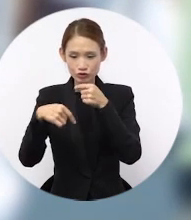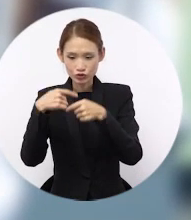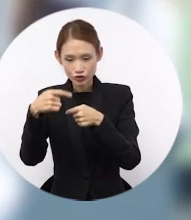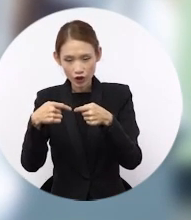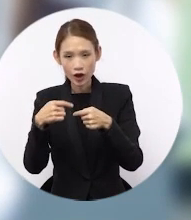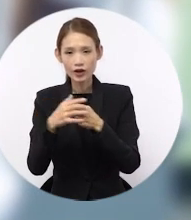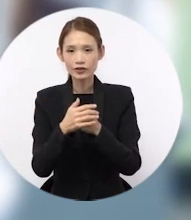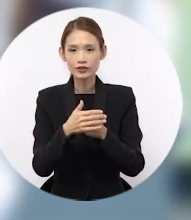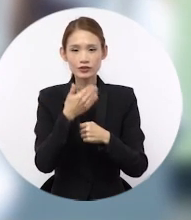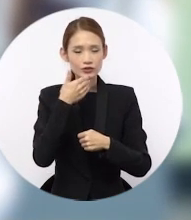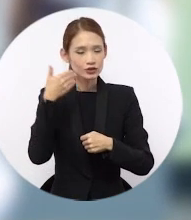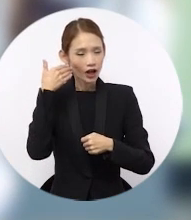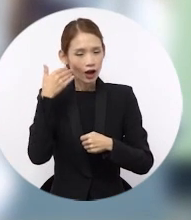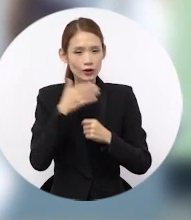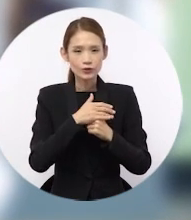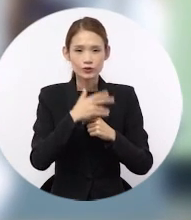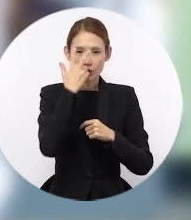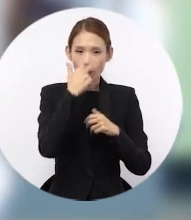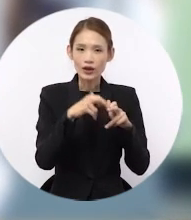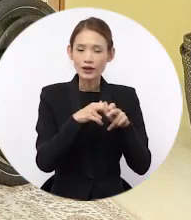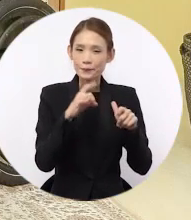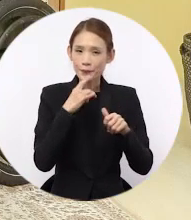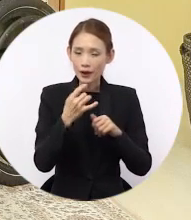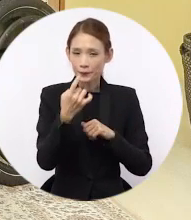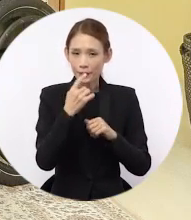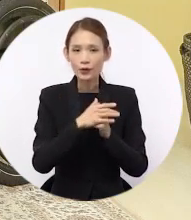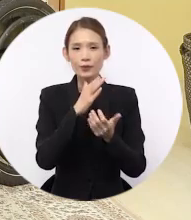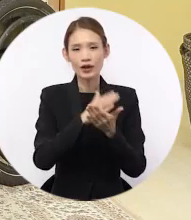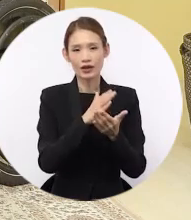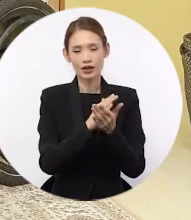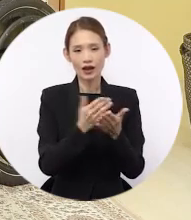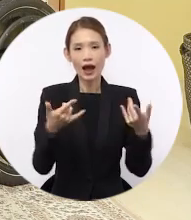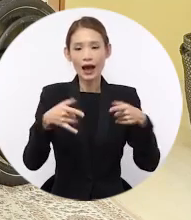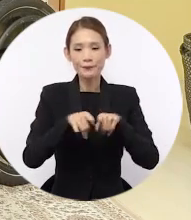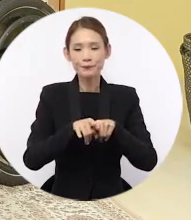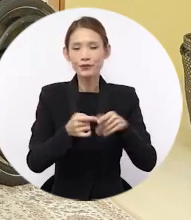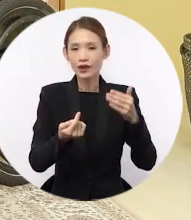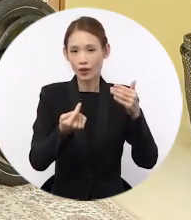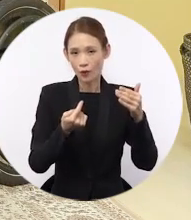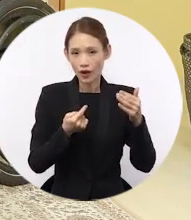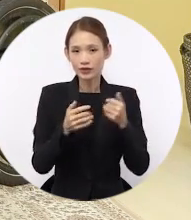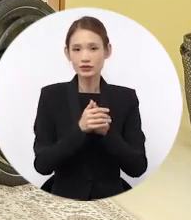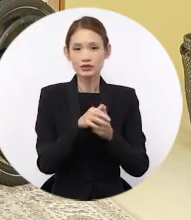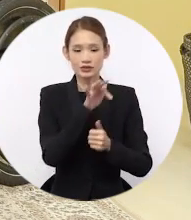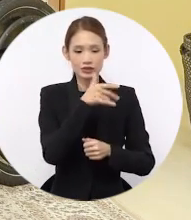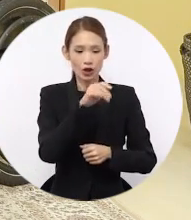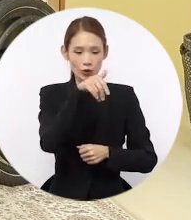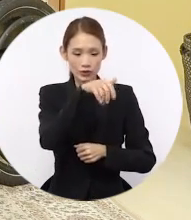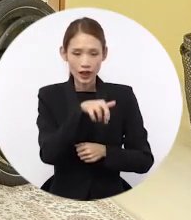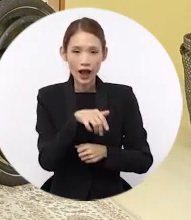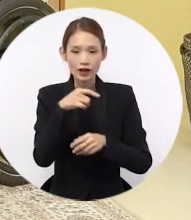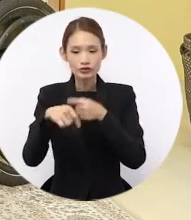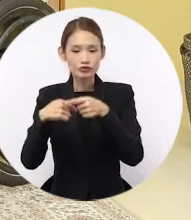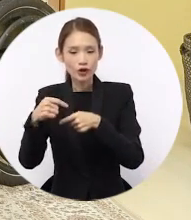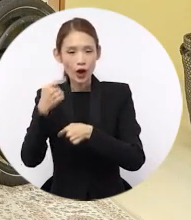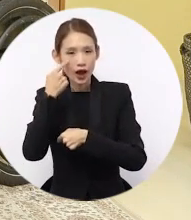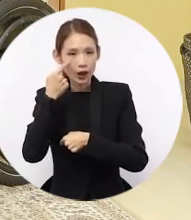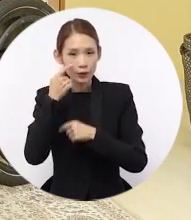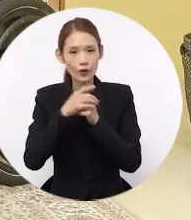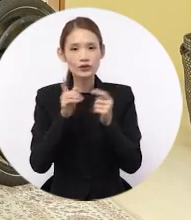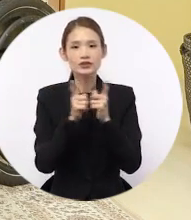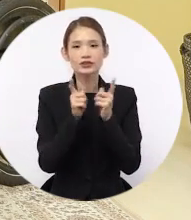수어를 시각장애인 농인만 해야 되는 건 저도 아니라고 생각해요. 그랬을 때 뭐 이제 특수학교에 와서 비장애 학생들이 점자, 수어를 한번